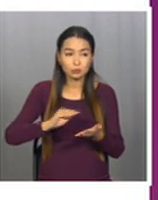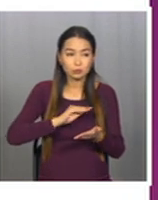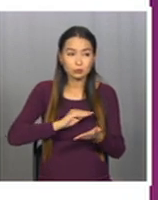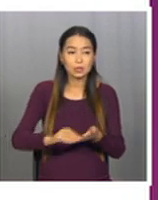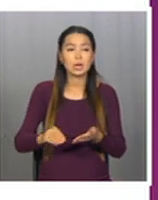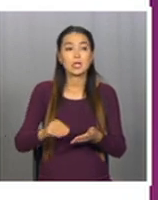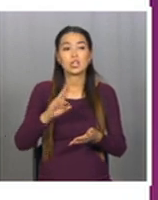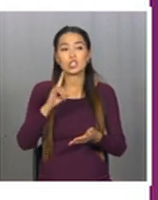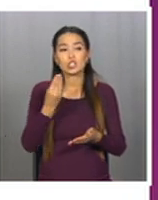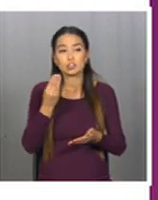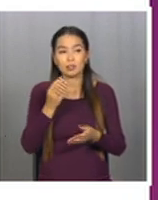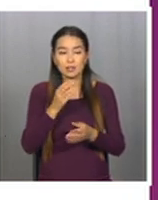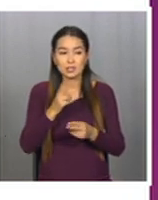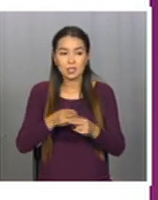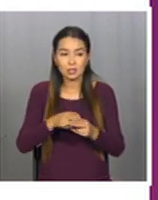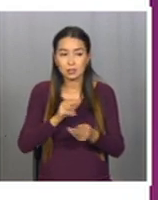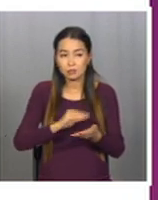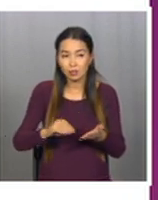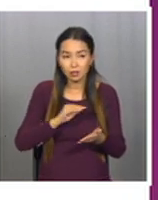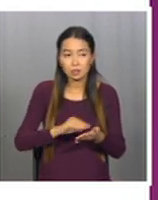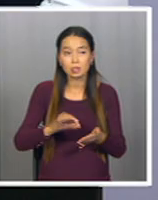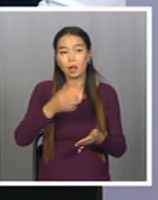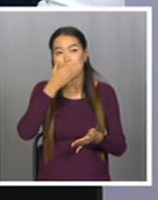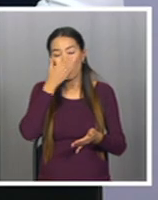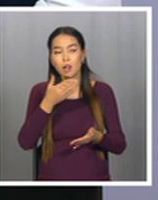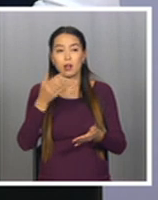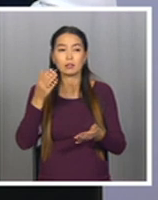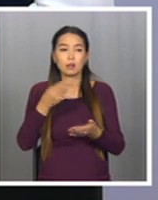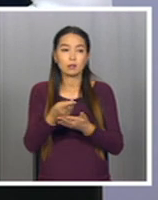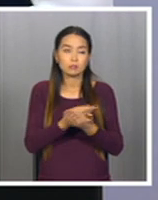бұйымдар және араб сәулет өнері.